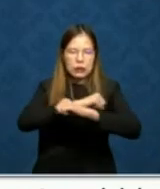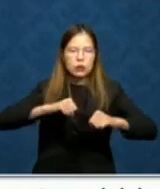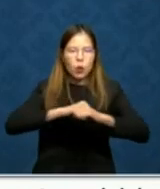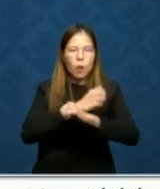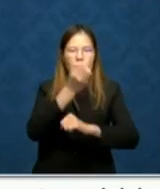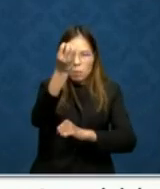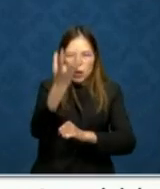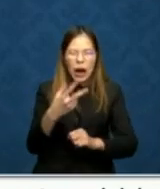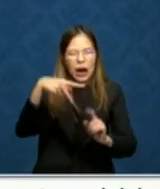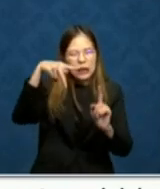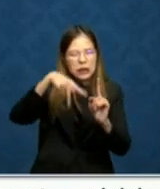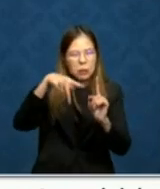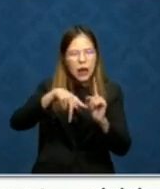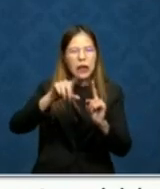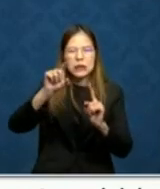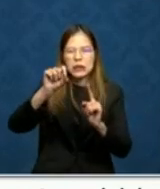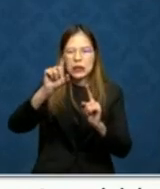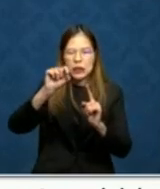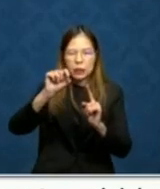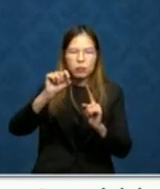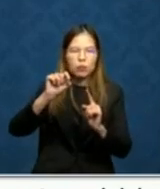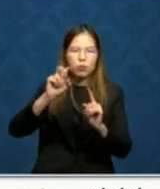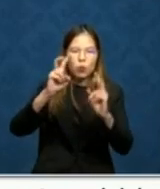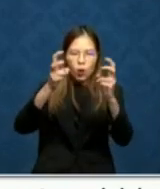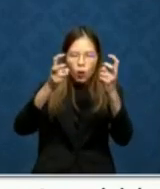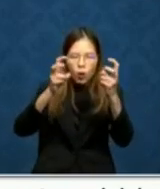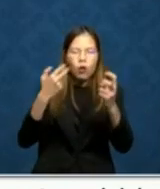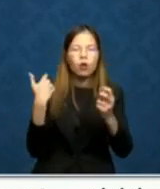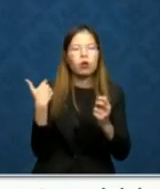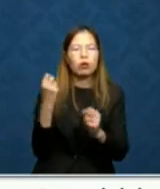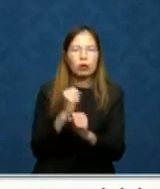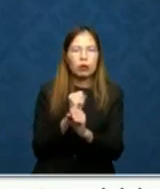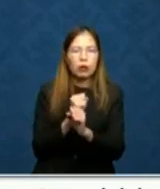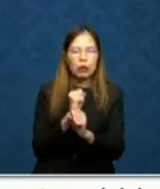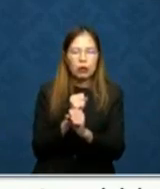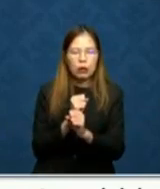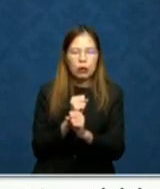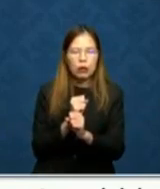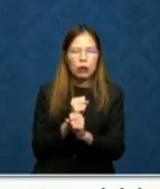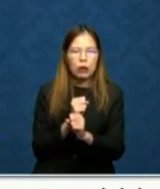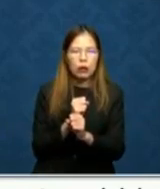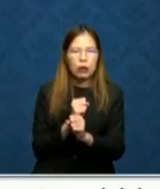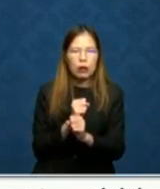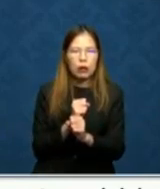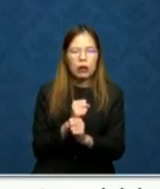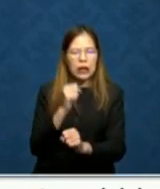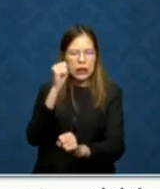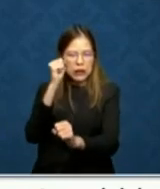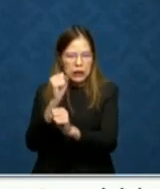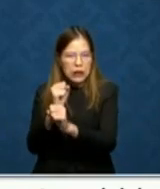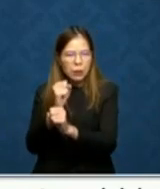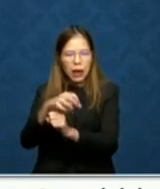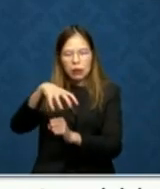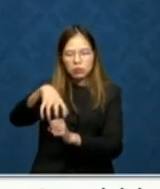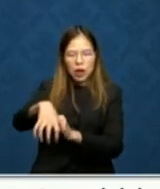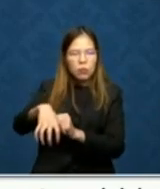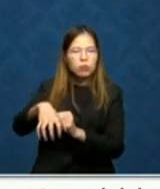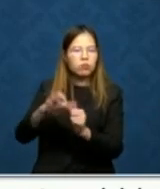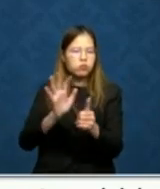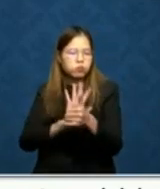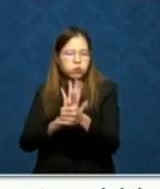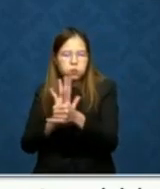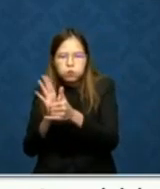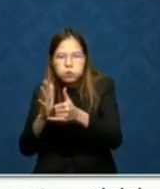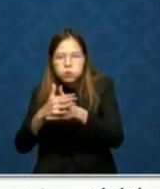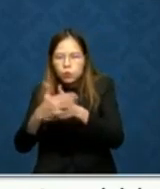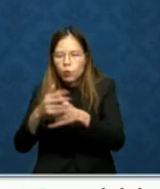มากถึง 1,028 คดีและสถิติการคุกคามเพศในที่ทำงานนะคะจากการสำรวจ